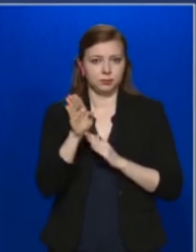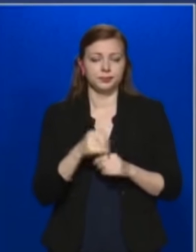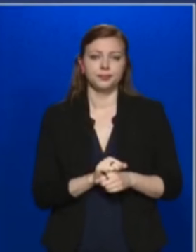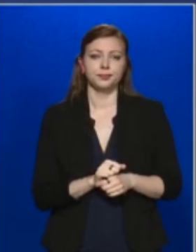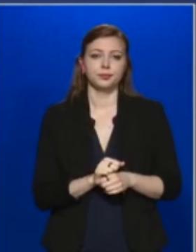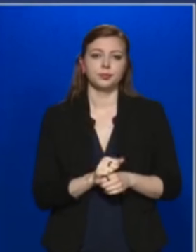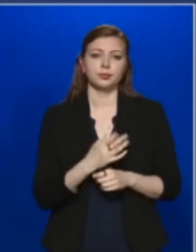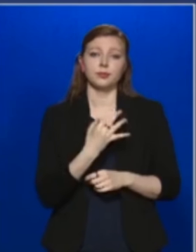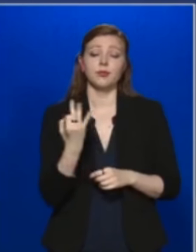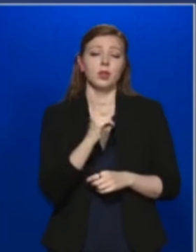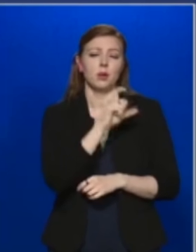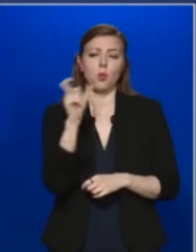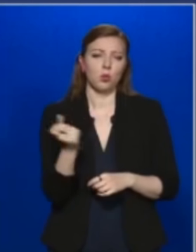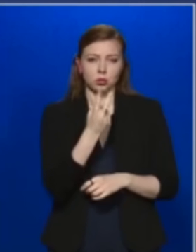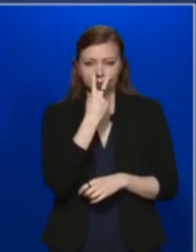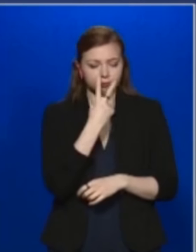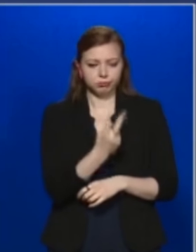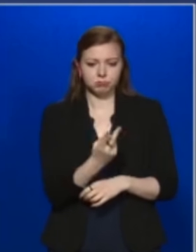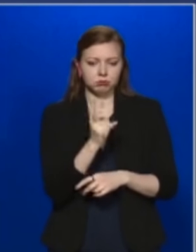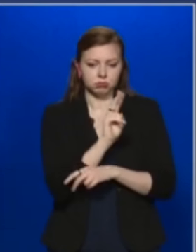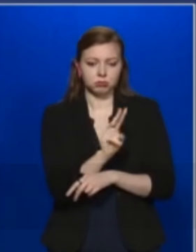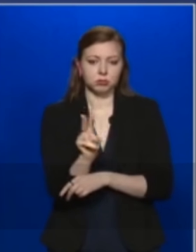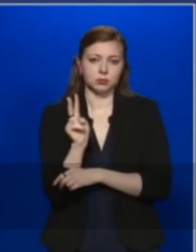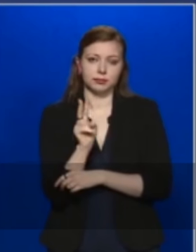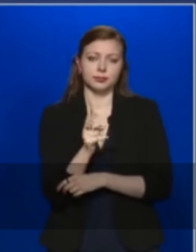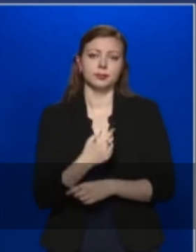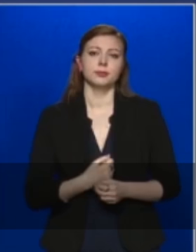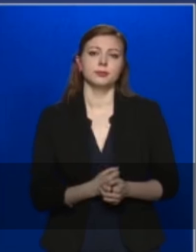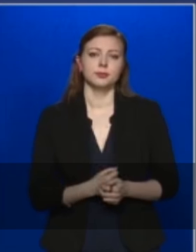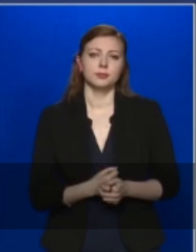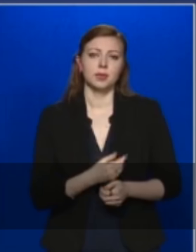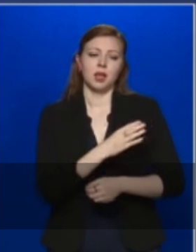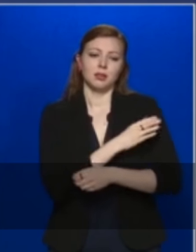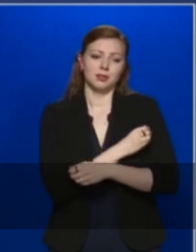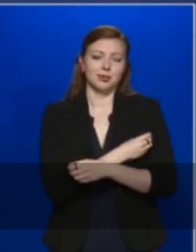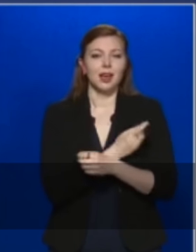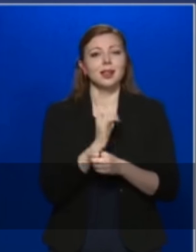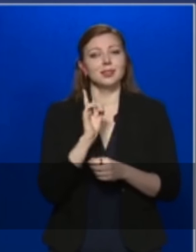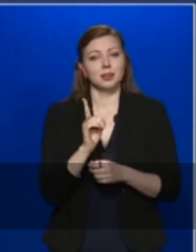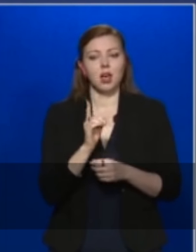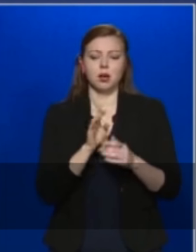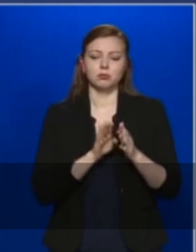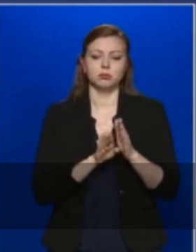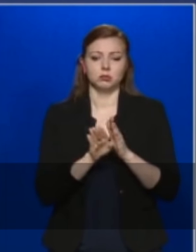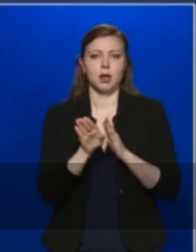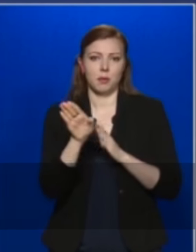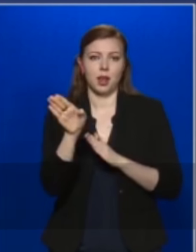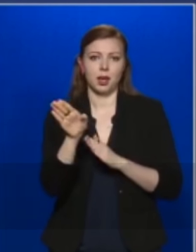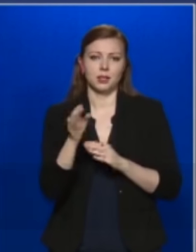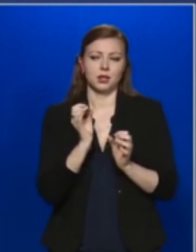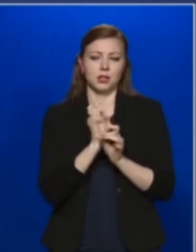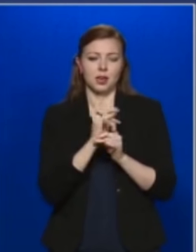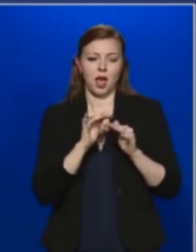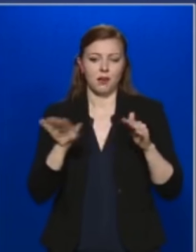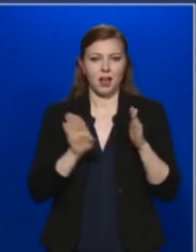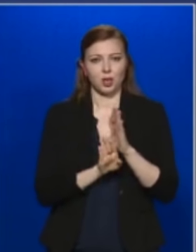Napok óta látjuk azt, hogy noha enyhe mértékben, de fokozatosan emelkedik a